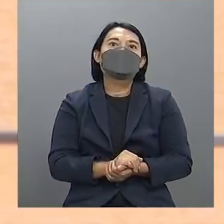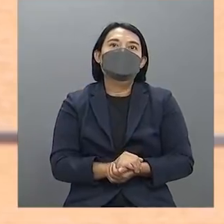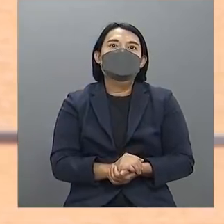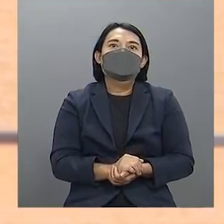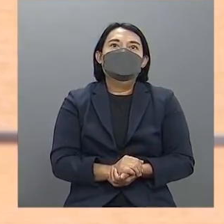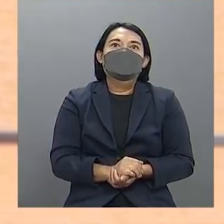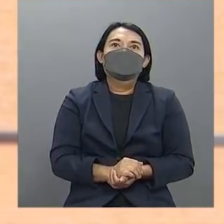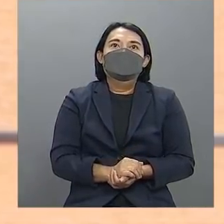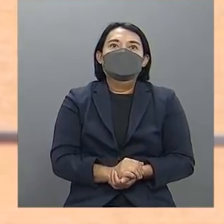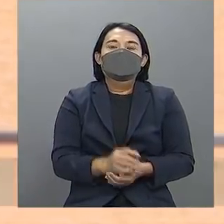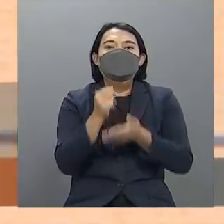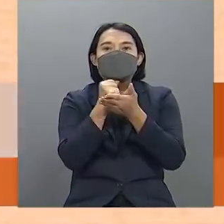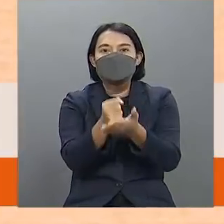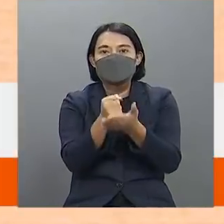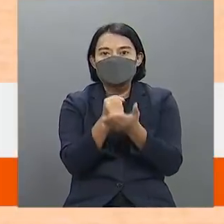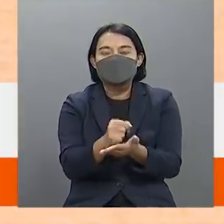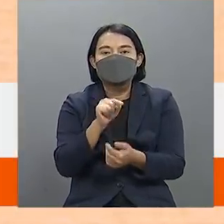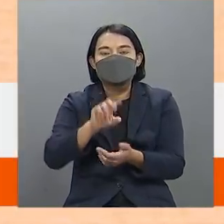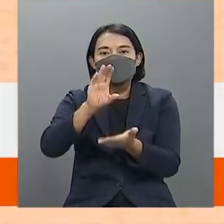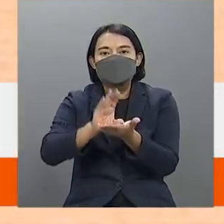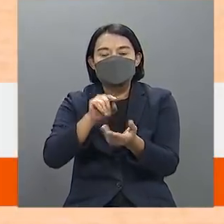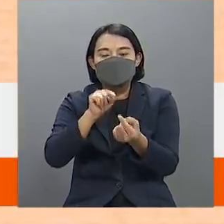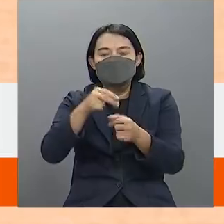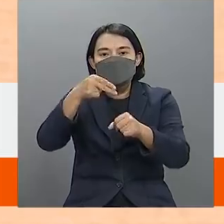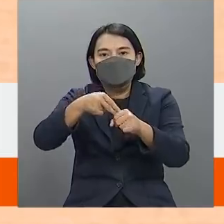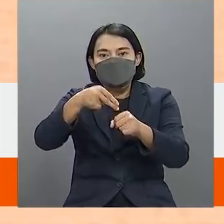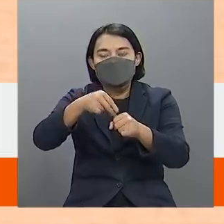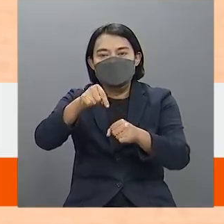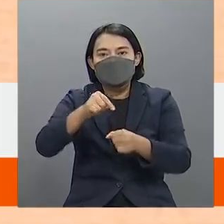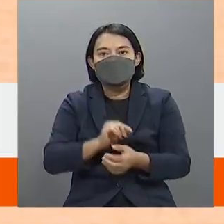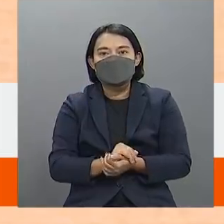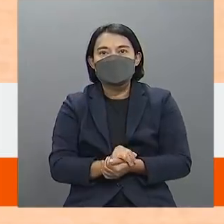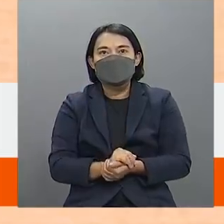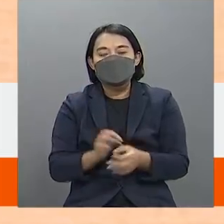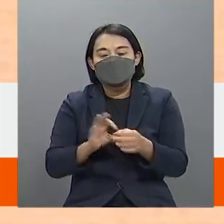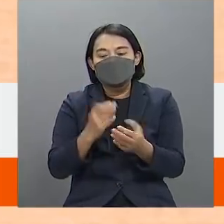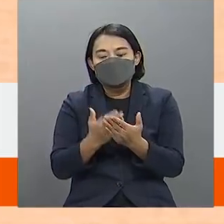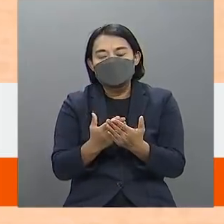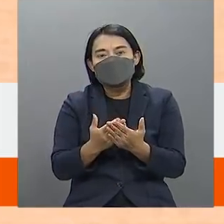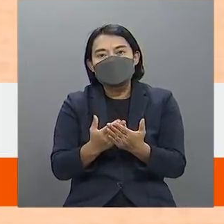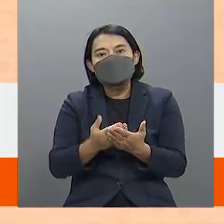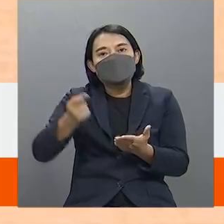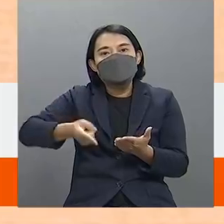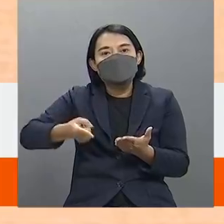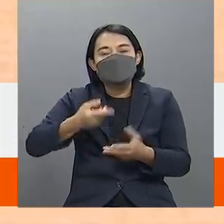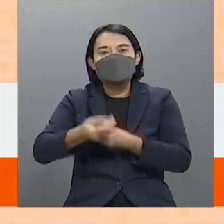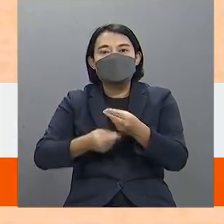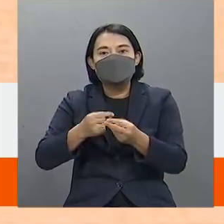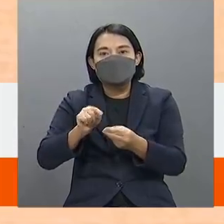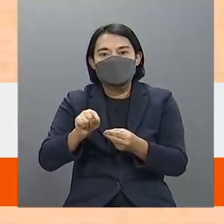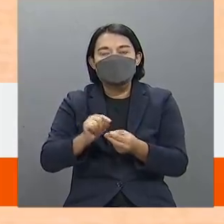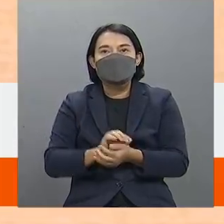ยทางด้านกองทุนน้ำมันด้วยนะครับในเรื่องของการที่จะตรึงราคาตรงนี้ไว้นะครับซึ่งขณะนี้นั้น